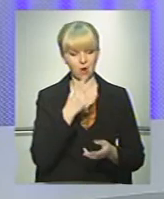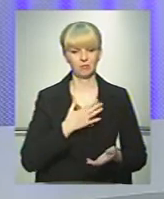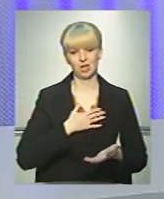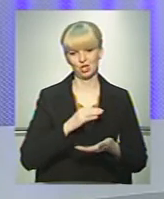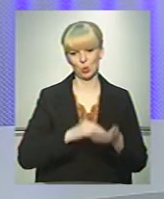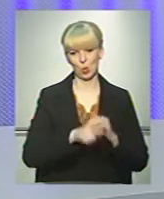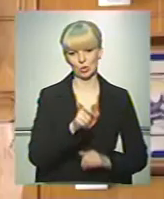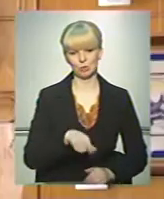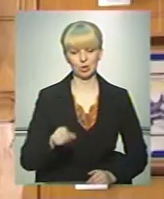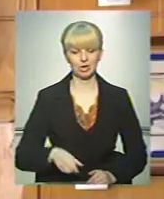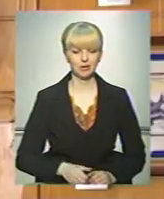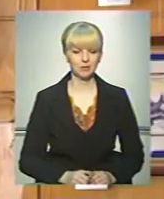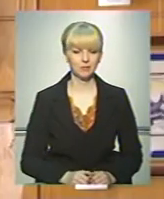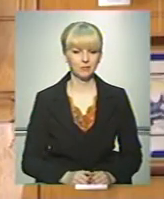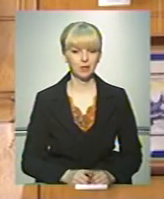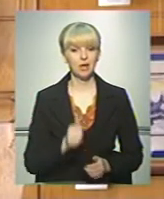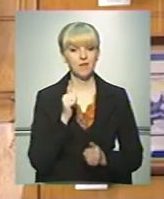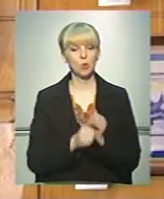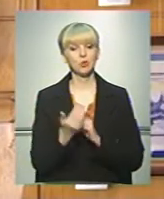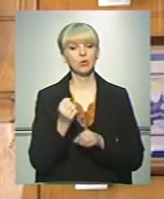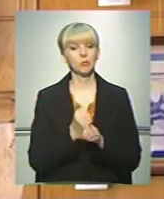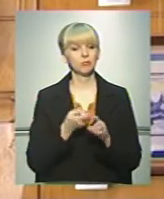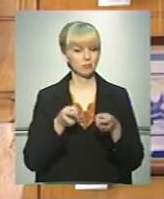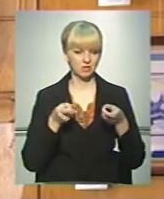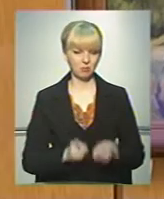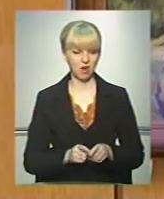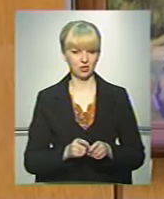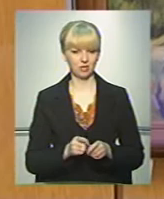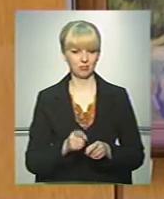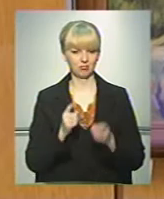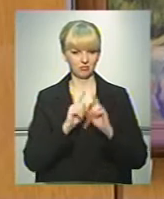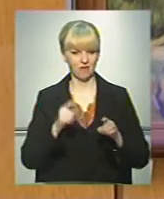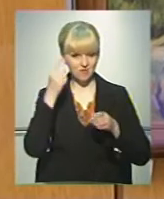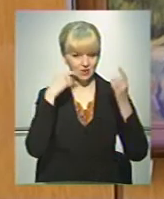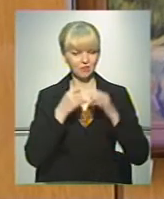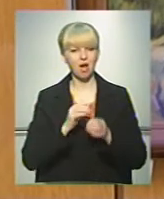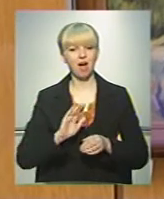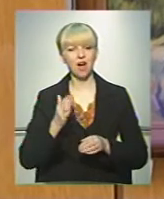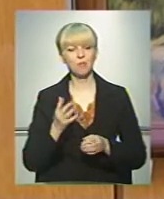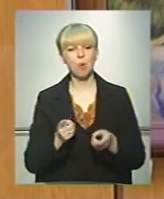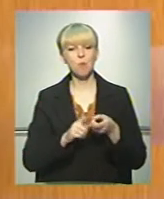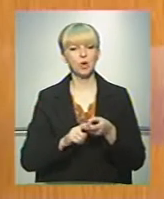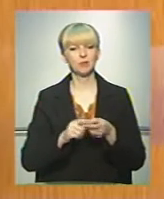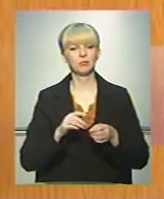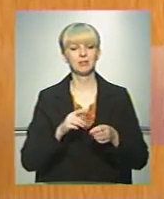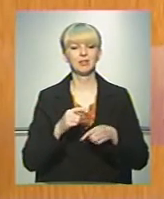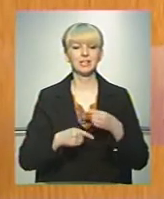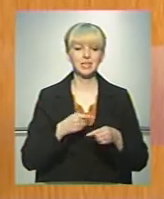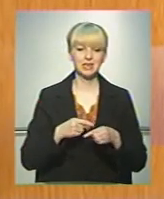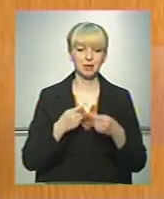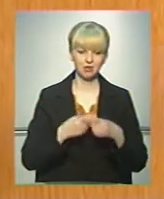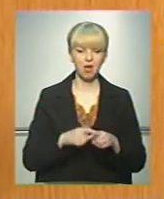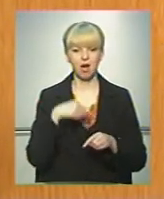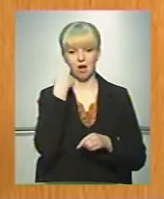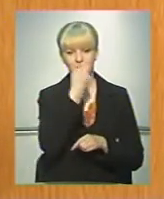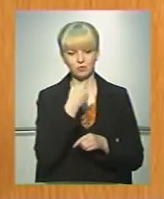наші кореспонденти. Кожна його робота – це справжній витвір мистецтва. Тут гармонійно поєднані традиційна техніка з авторською